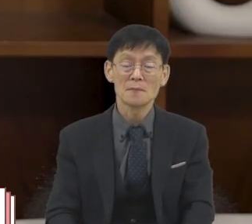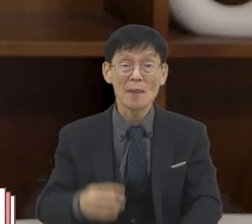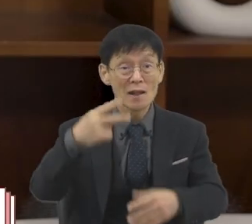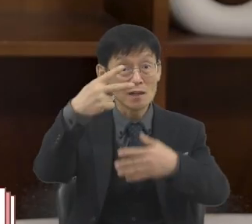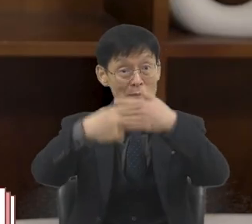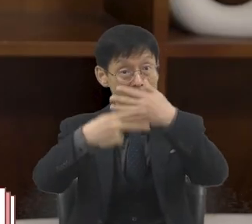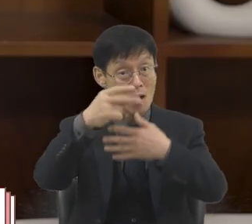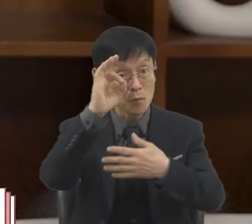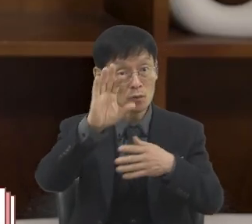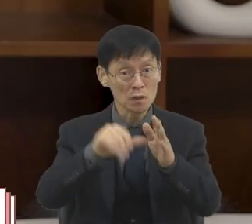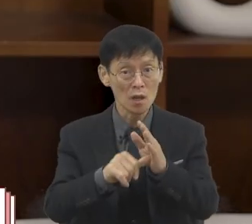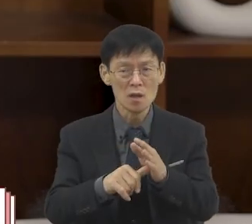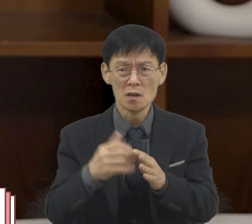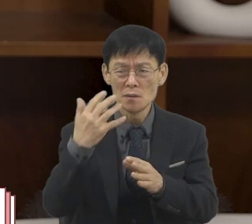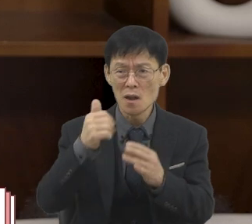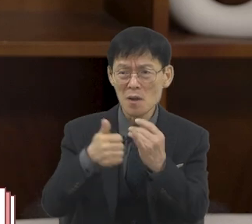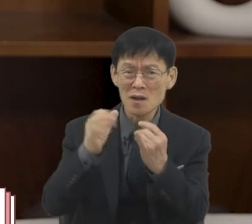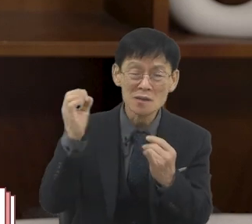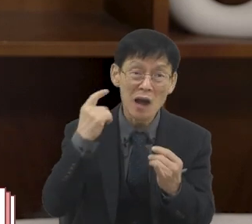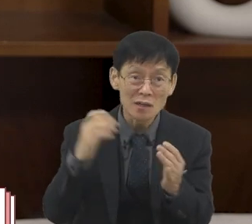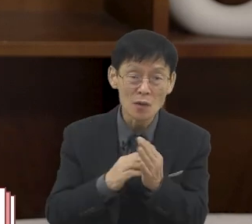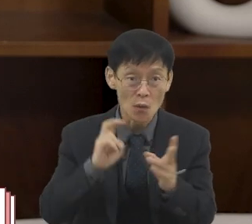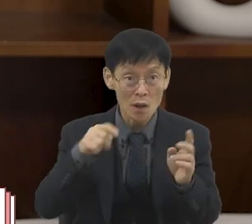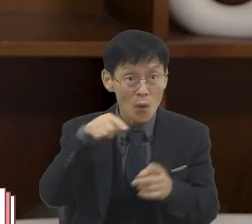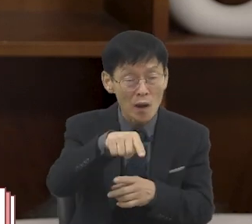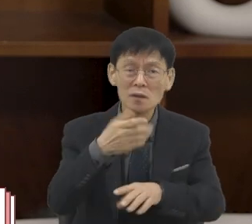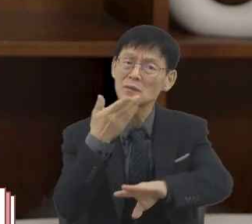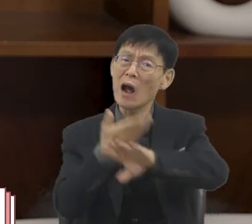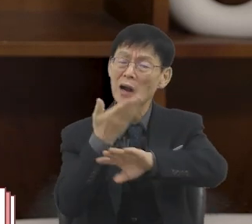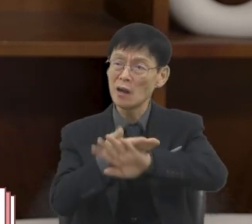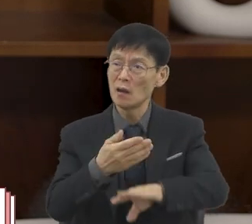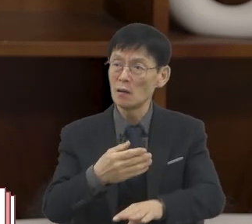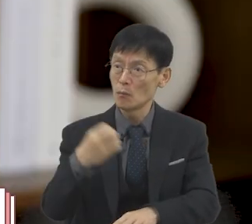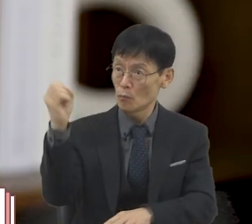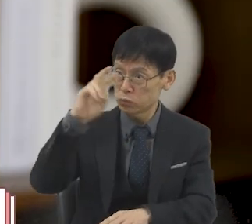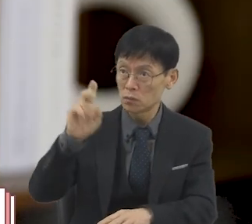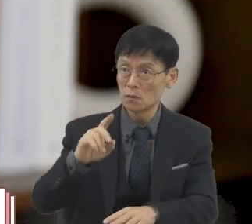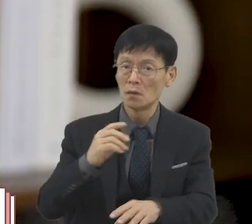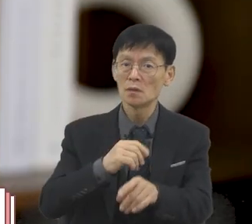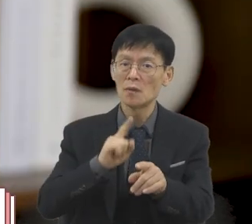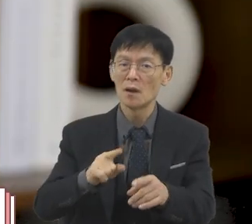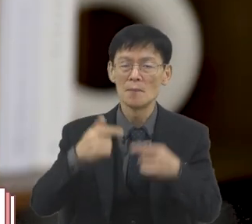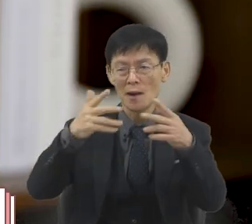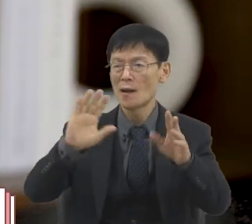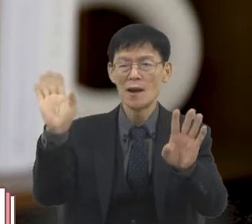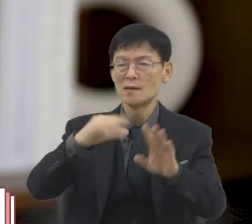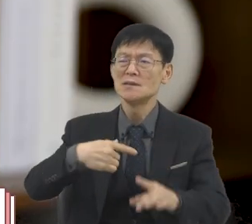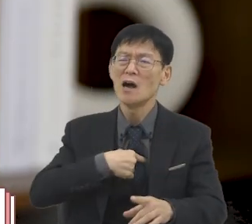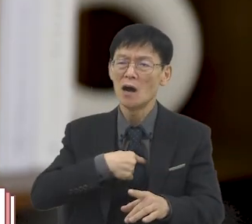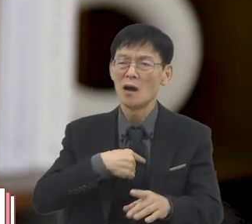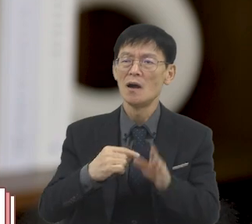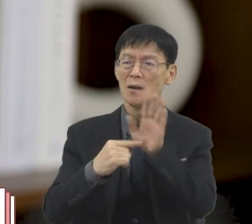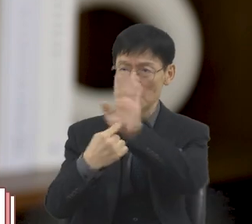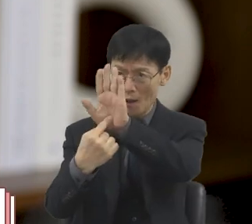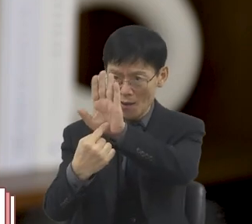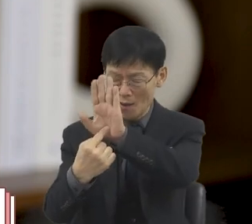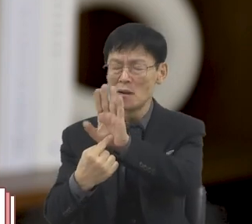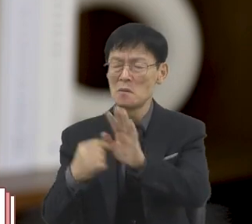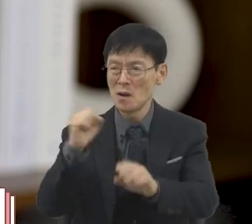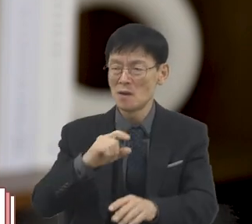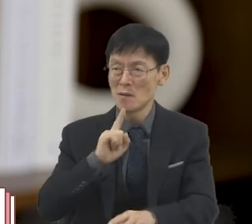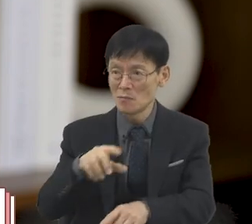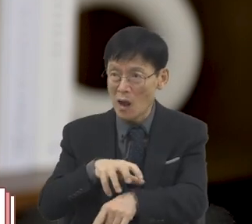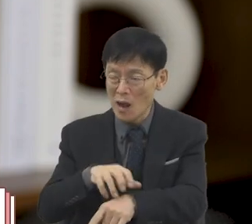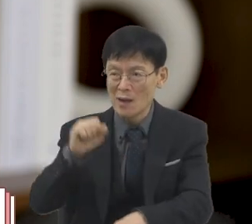우리가 드라마에 나오는 음란한 이야기를 들으려고 회사에 오는 게 아닌데 저럴 때 명확하게 의사를 표현해야 상대가